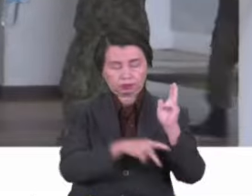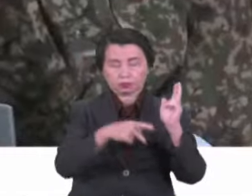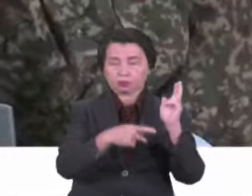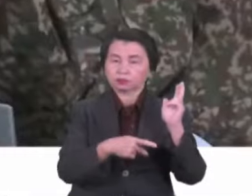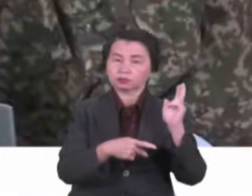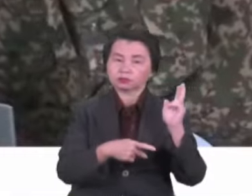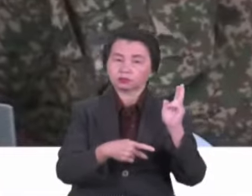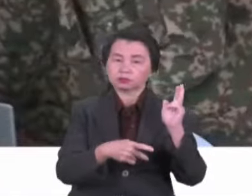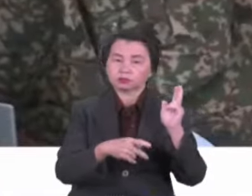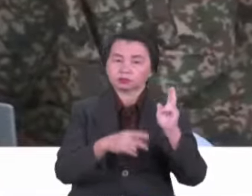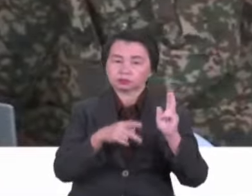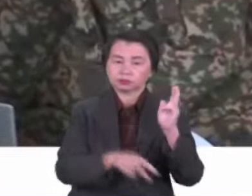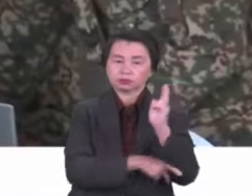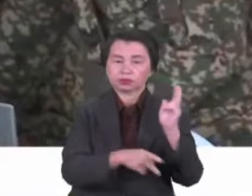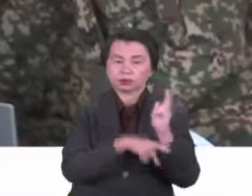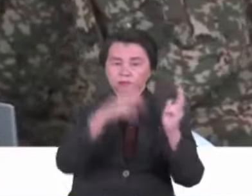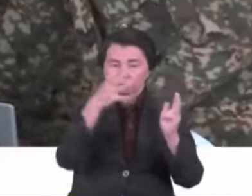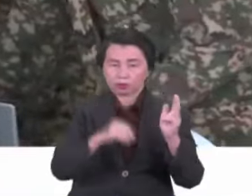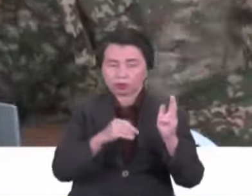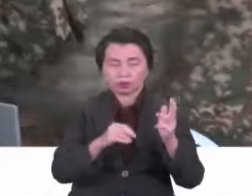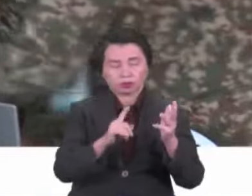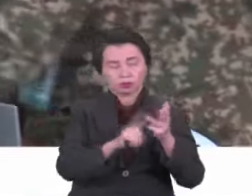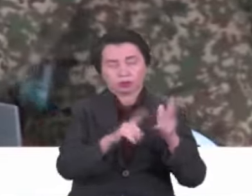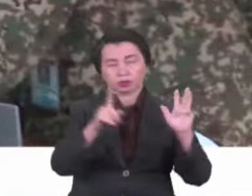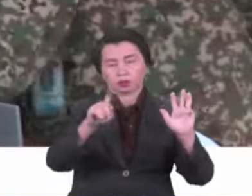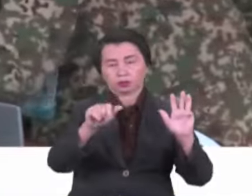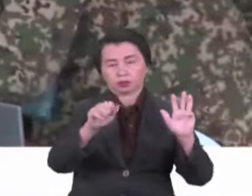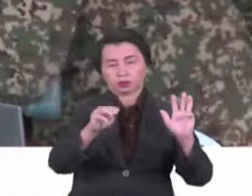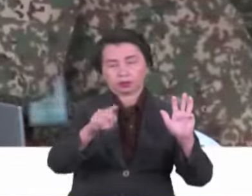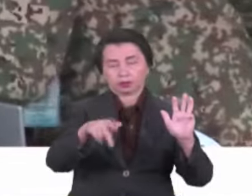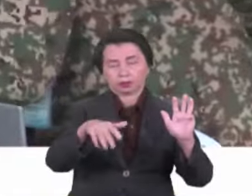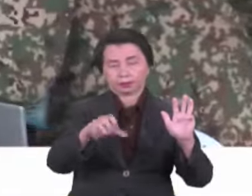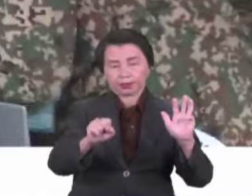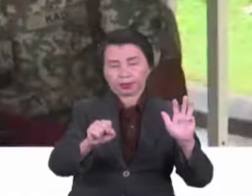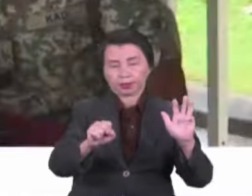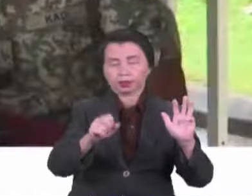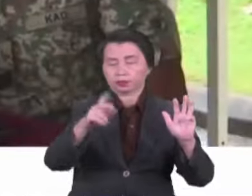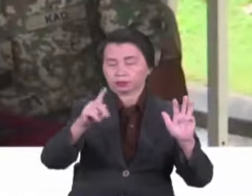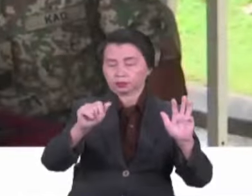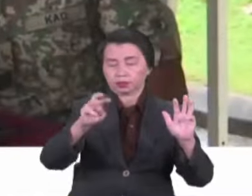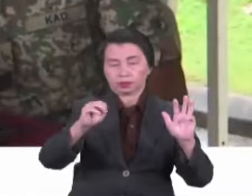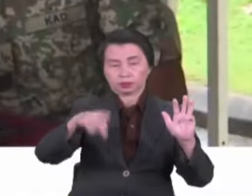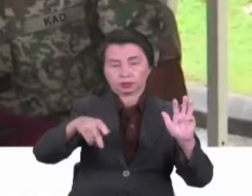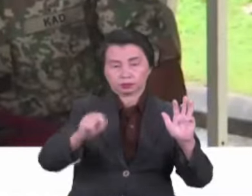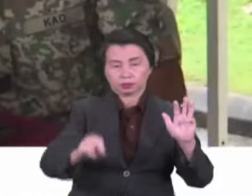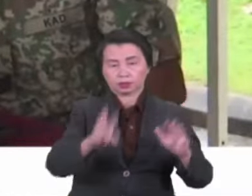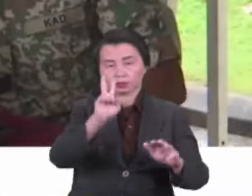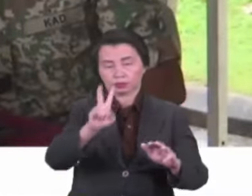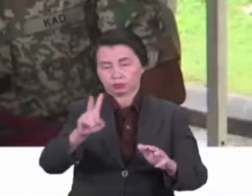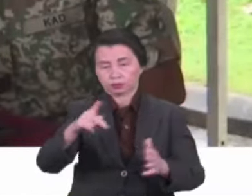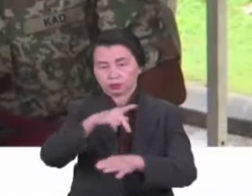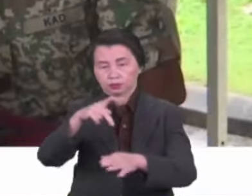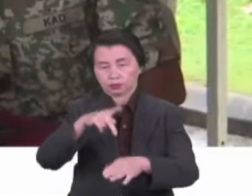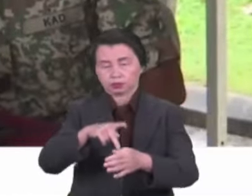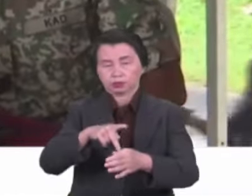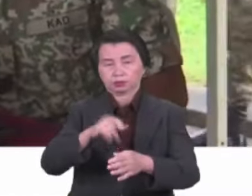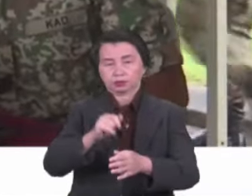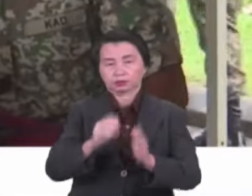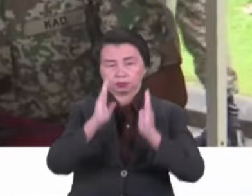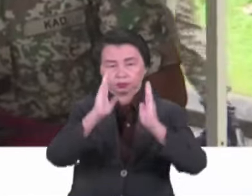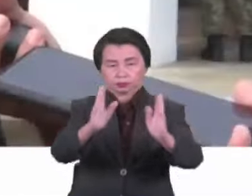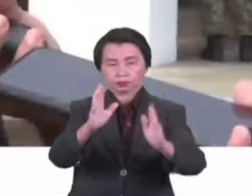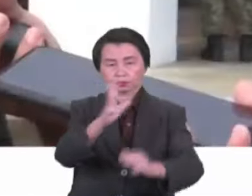Askar Wataniah, Parlimen Tampin di Kem Said Sirajuddin Gemas serta masing-masing 2 tempat mengundi bagi Parlimen Port Dickson dan Parlimen